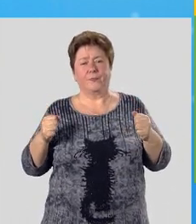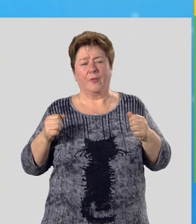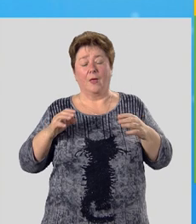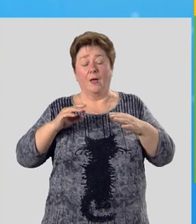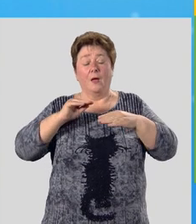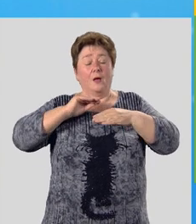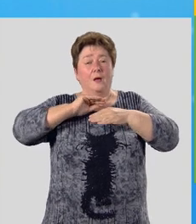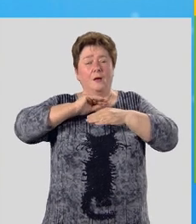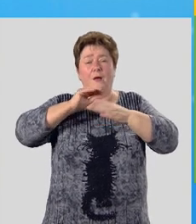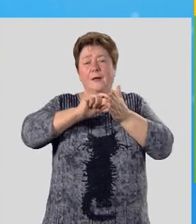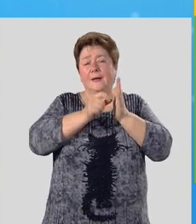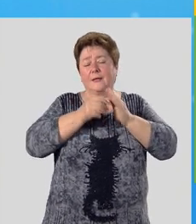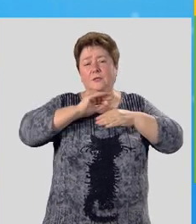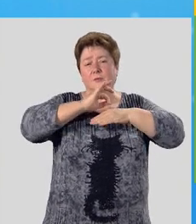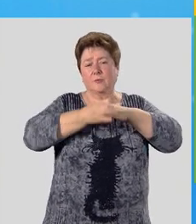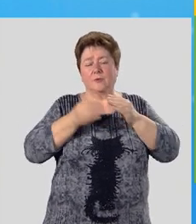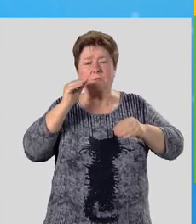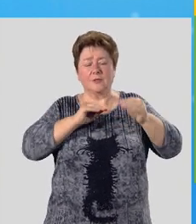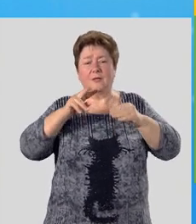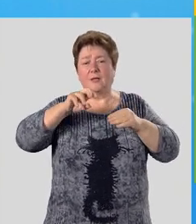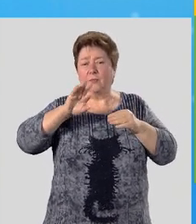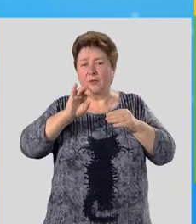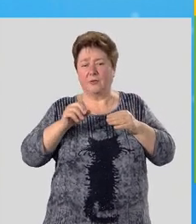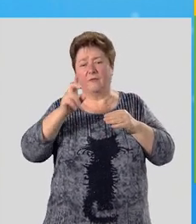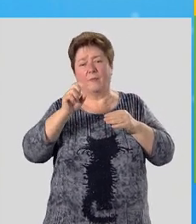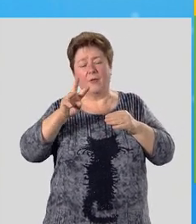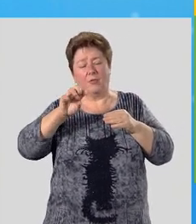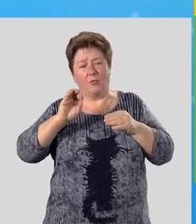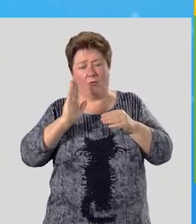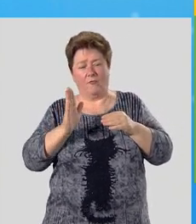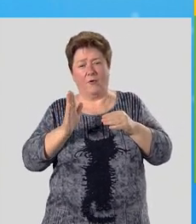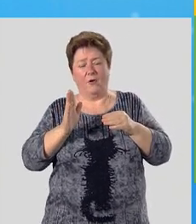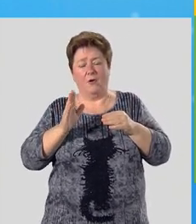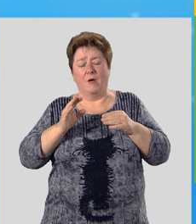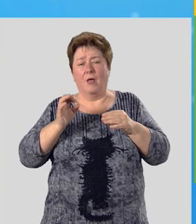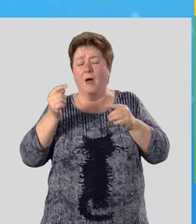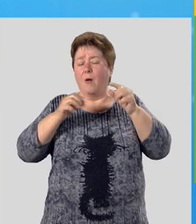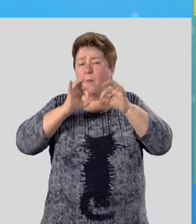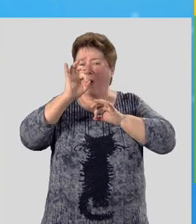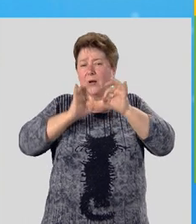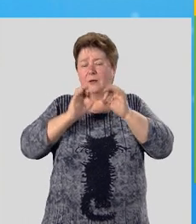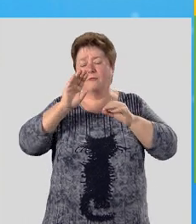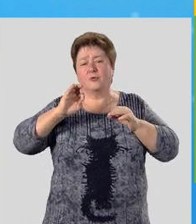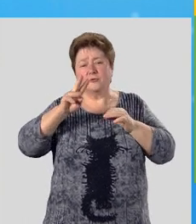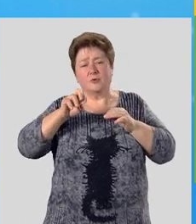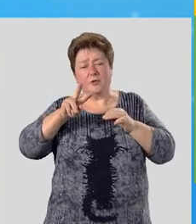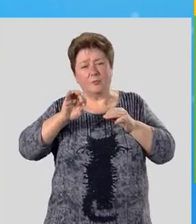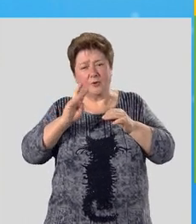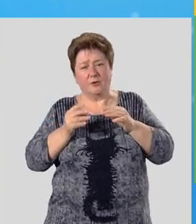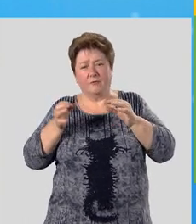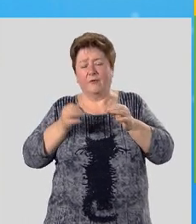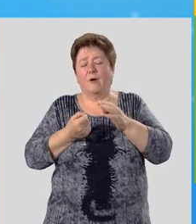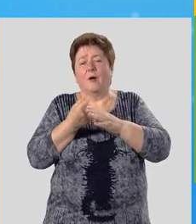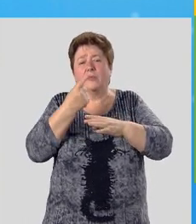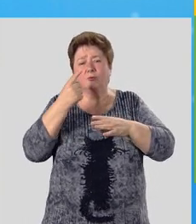Плазматическая мембрана состоит из липидов и белков. Молекулы фосфолипидов